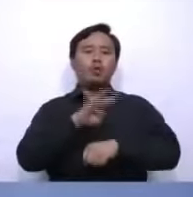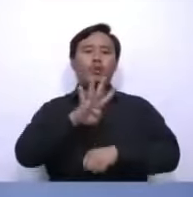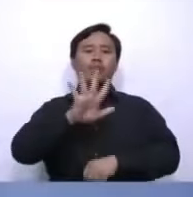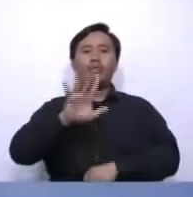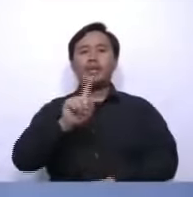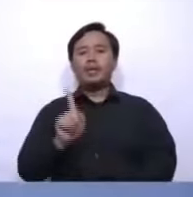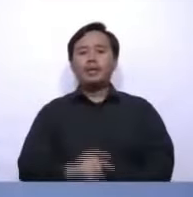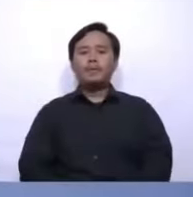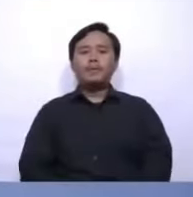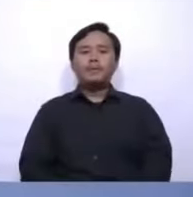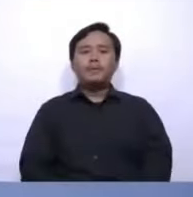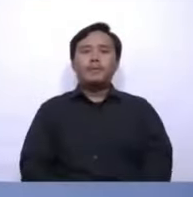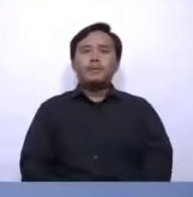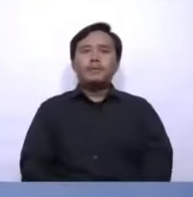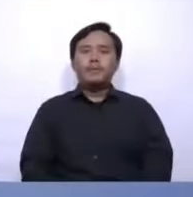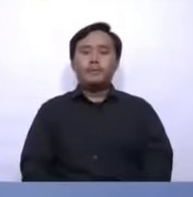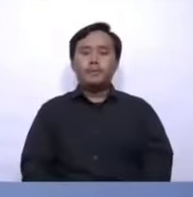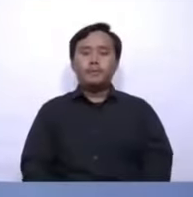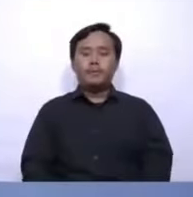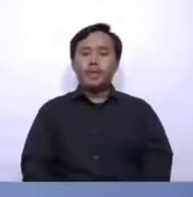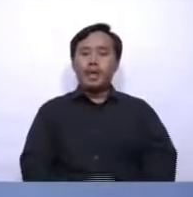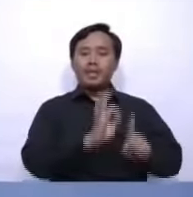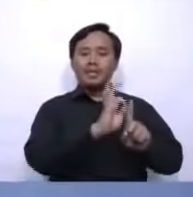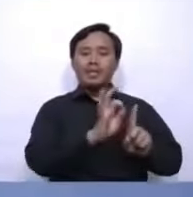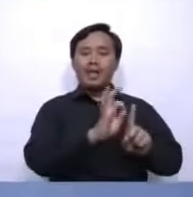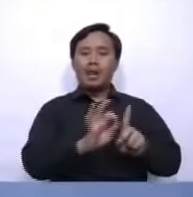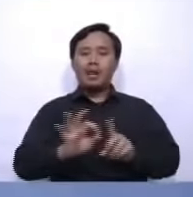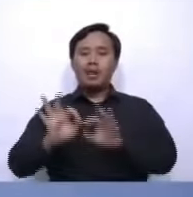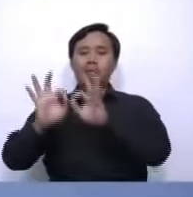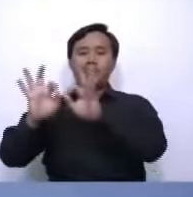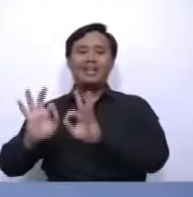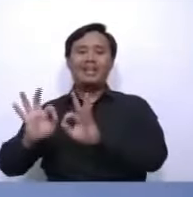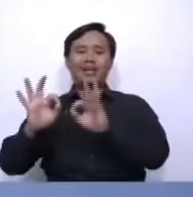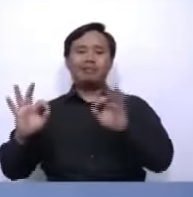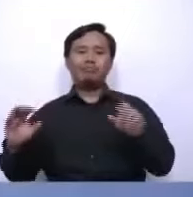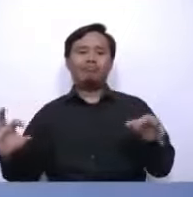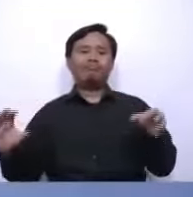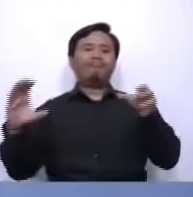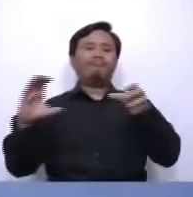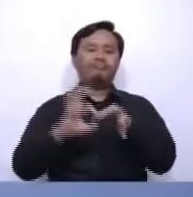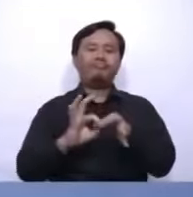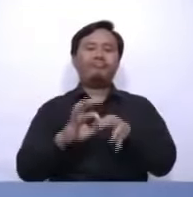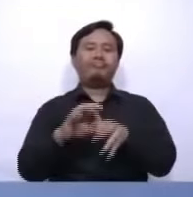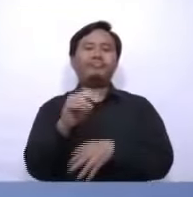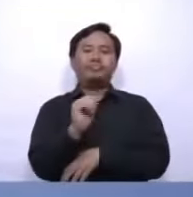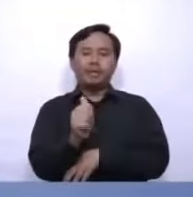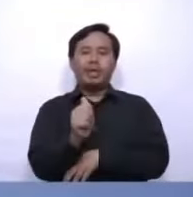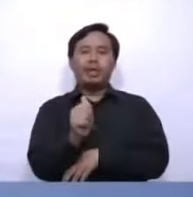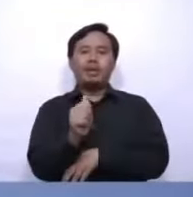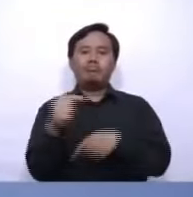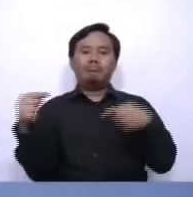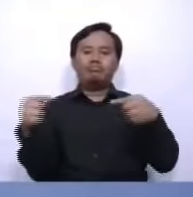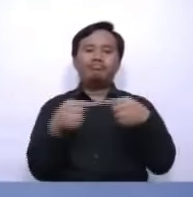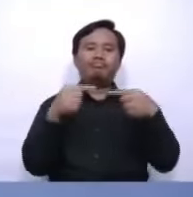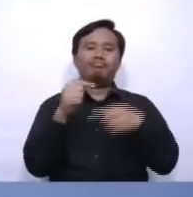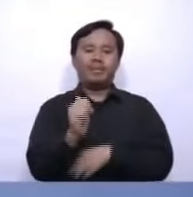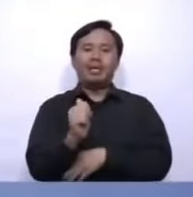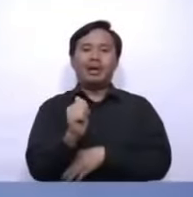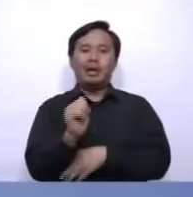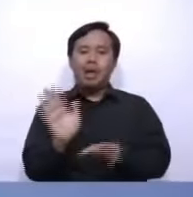Anda berbicara. Digital dan pendidikan adalah satu kesatuan yang terkait satu sama lain.